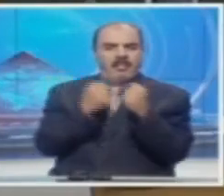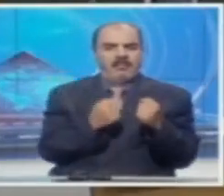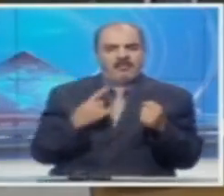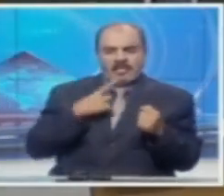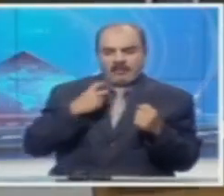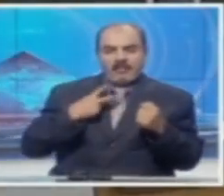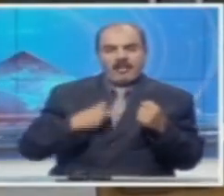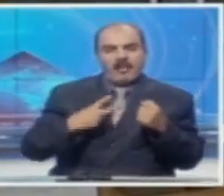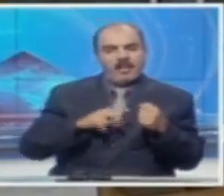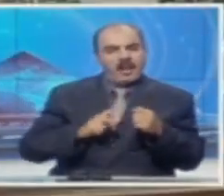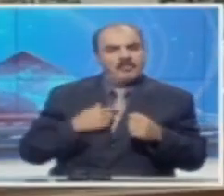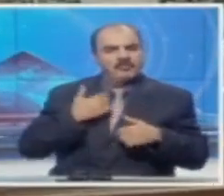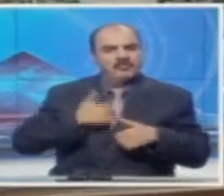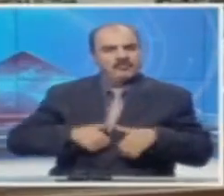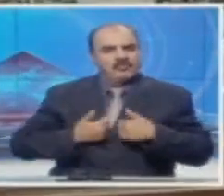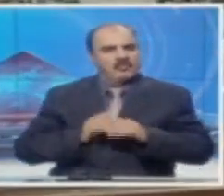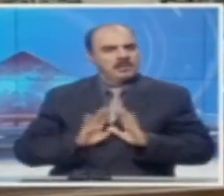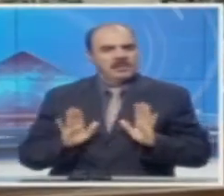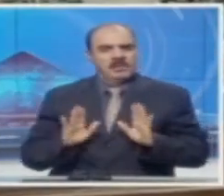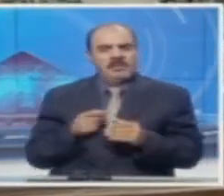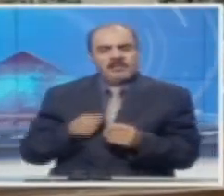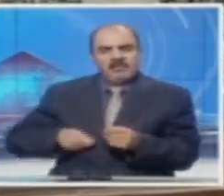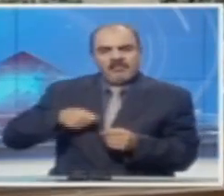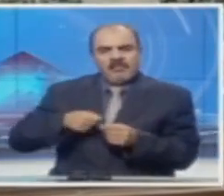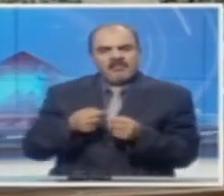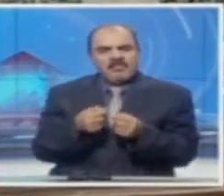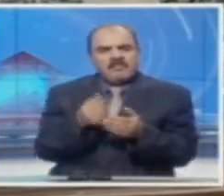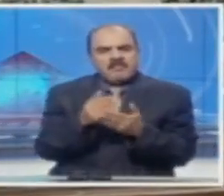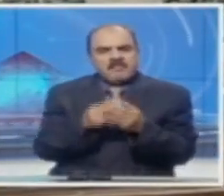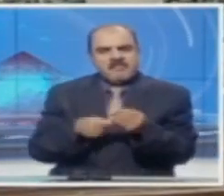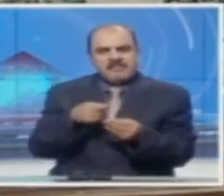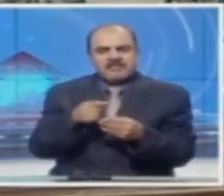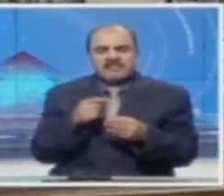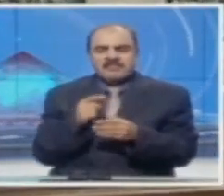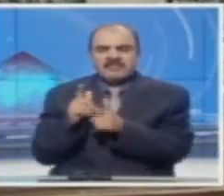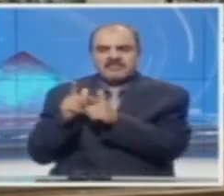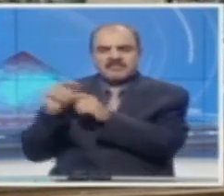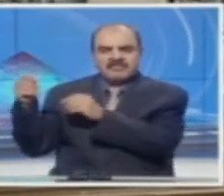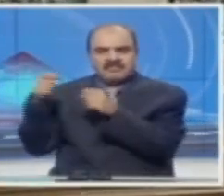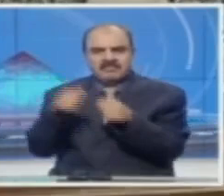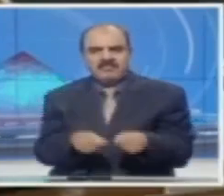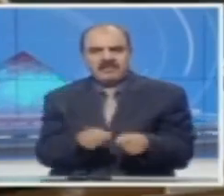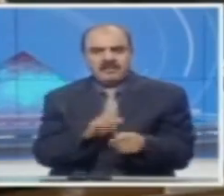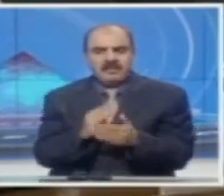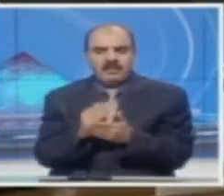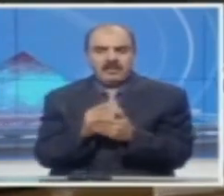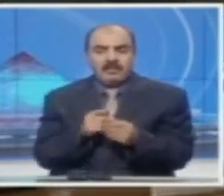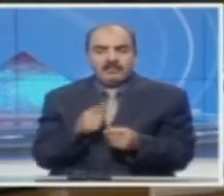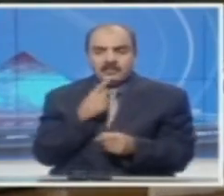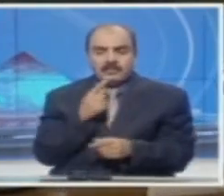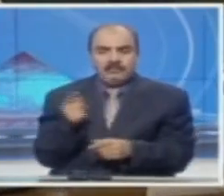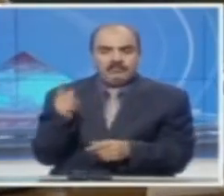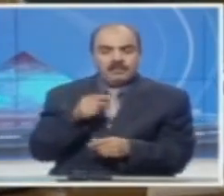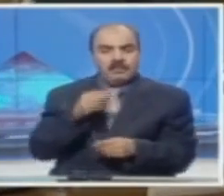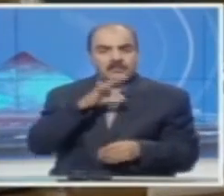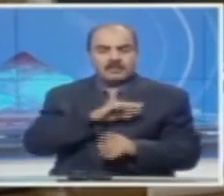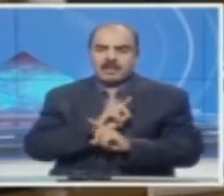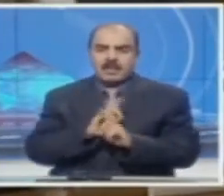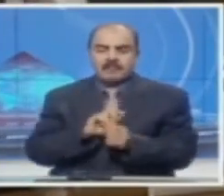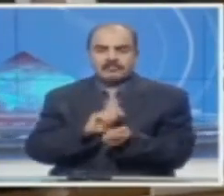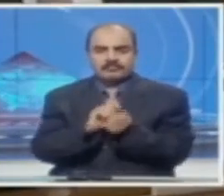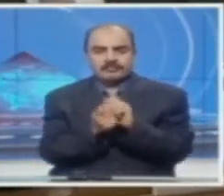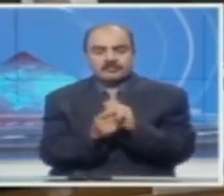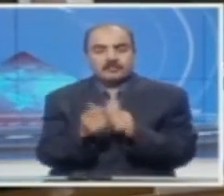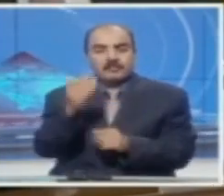والرسوم للاستعمال الشخصي مقابل سداد مبلغ نقدي بالعملة الأجنبية لا يستحق عنه عائد يحول